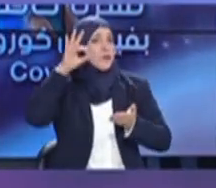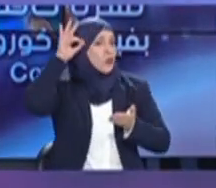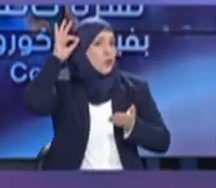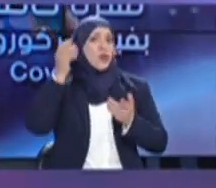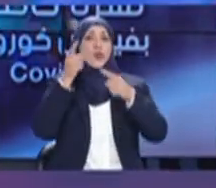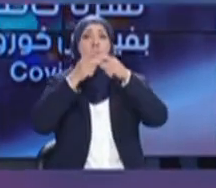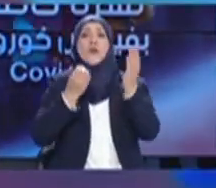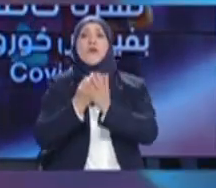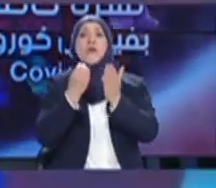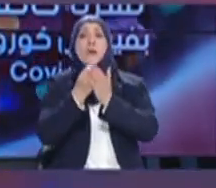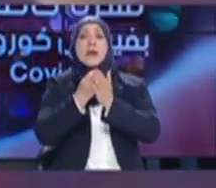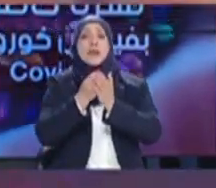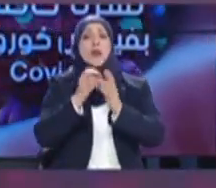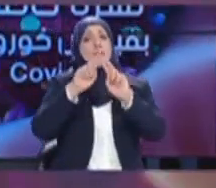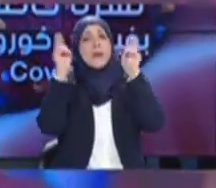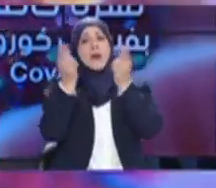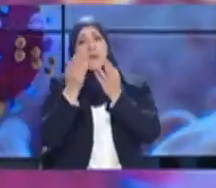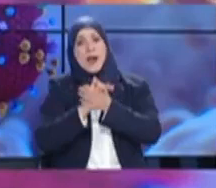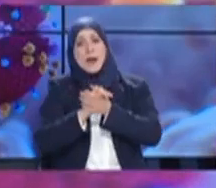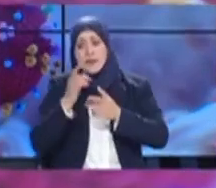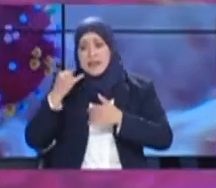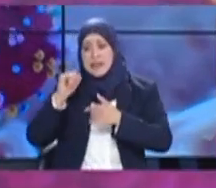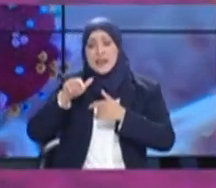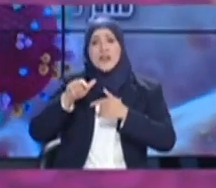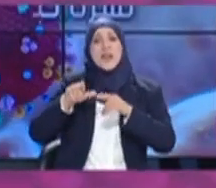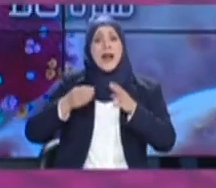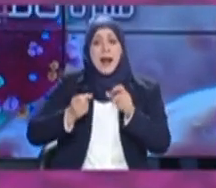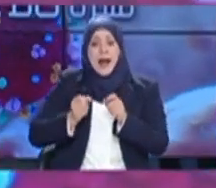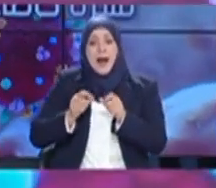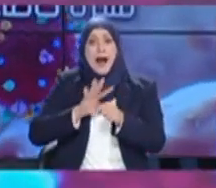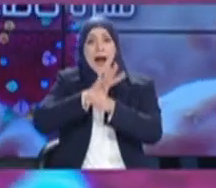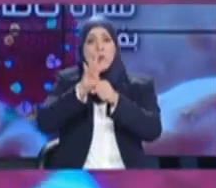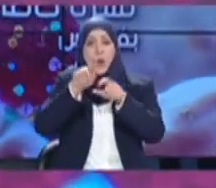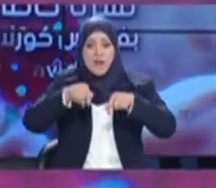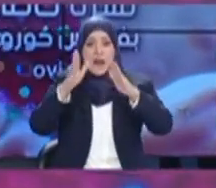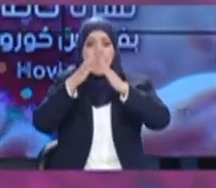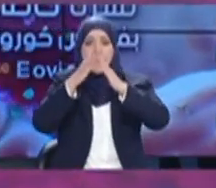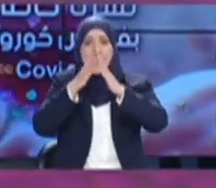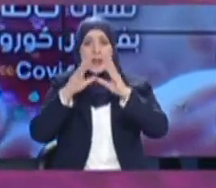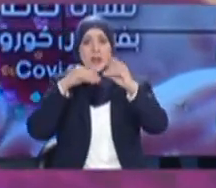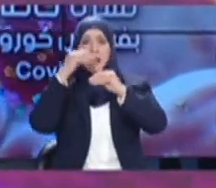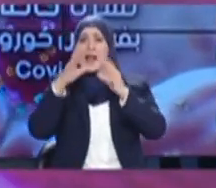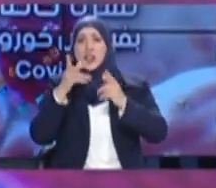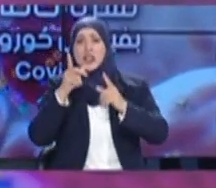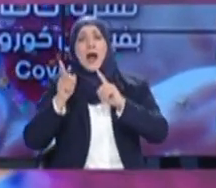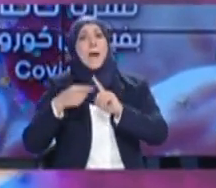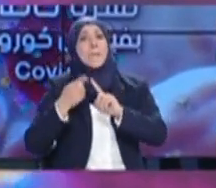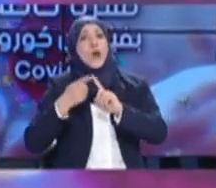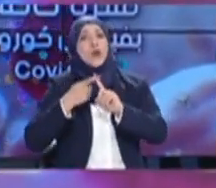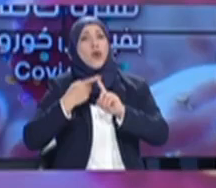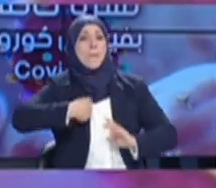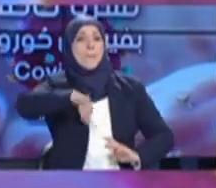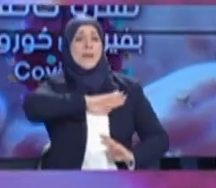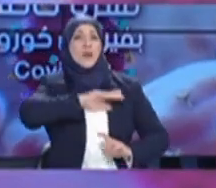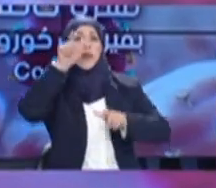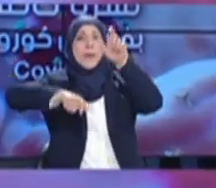أنه المحلي معناه العدوى صارت في البيت أو صارت بين الأهالي، وهذا هام جدا لأنه مسؤولية المواطنين في